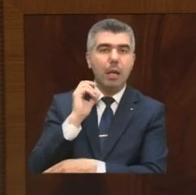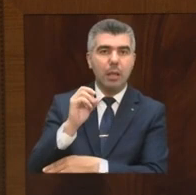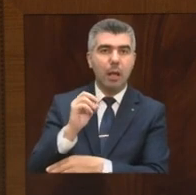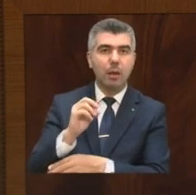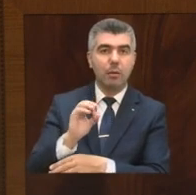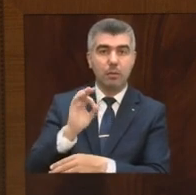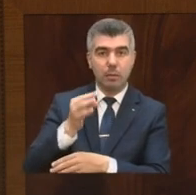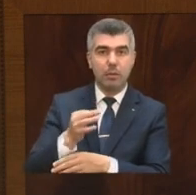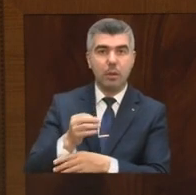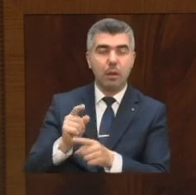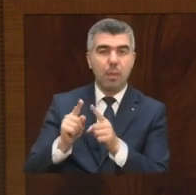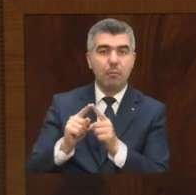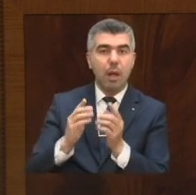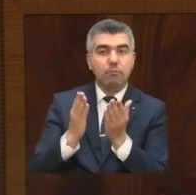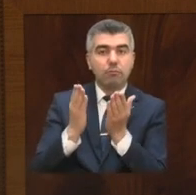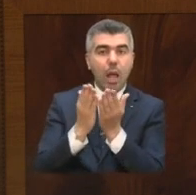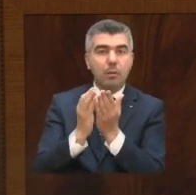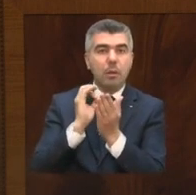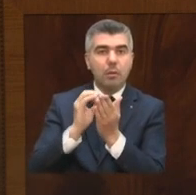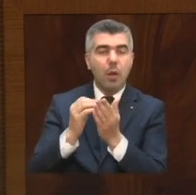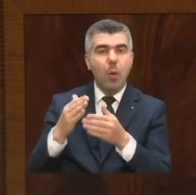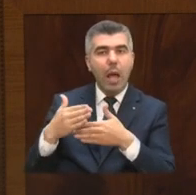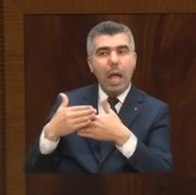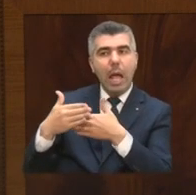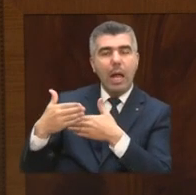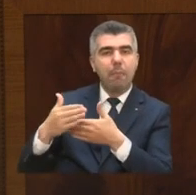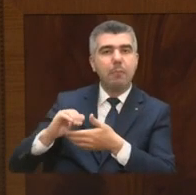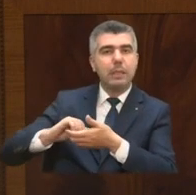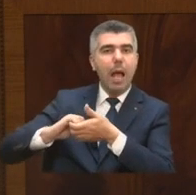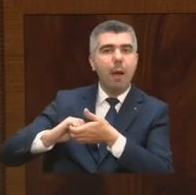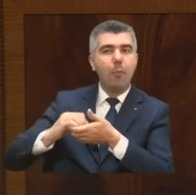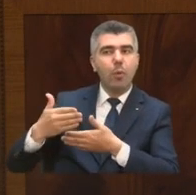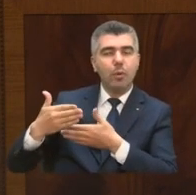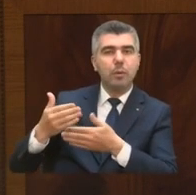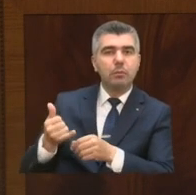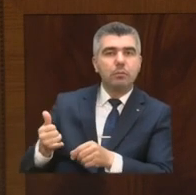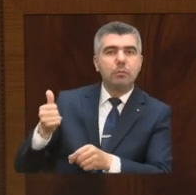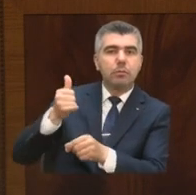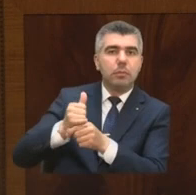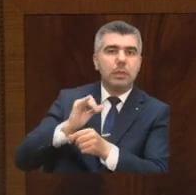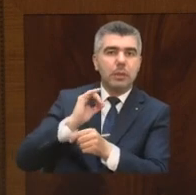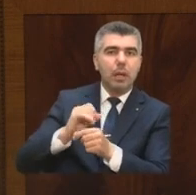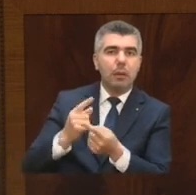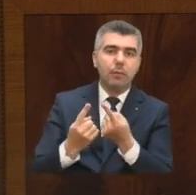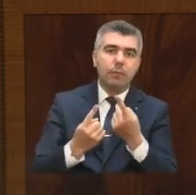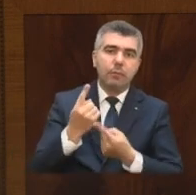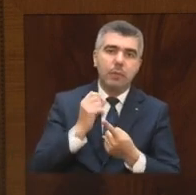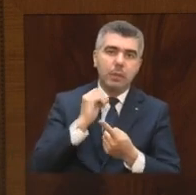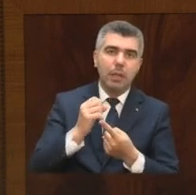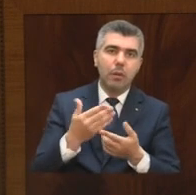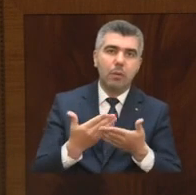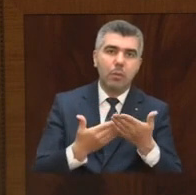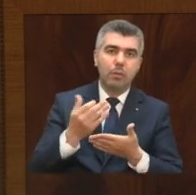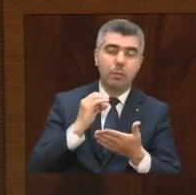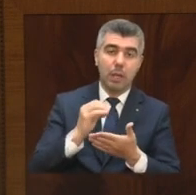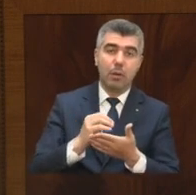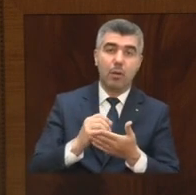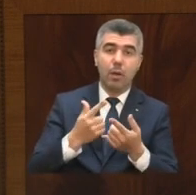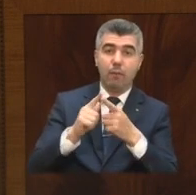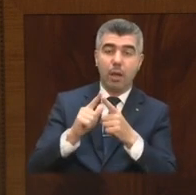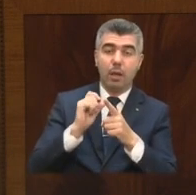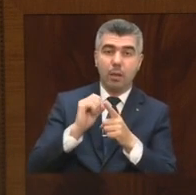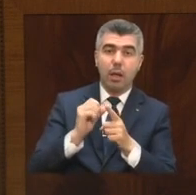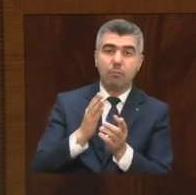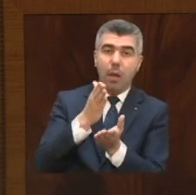بابعاد الاكفاء وتعيين ذوي القربى ورهن عدد من المؤسسات للمحسوبيه والزبونيه في تنافي مع